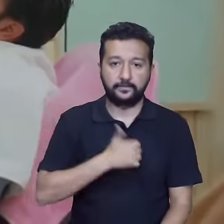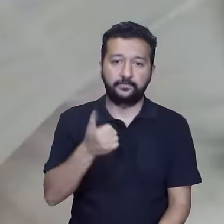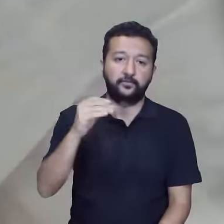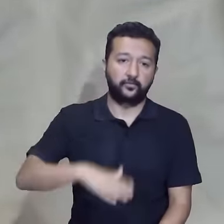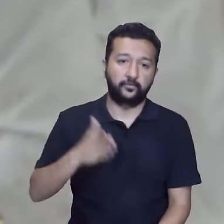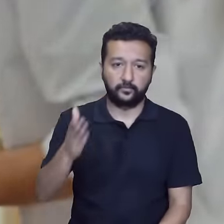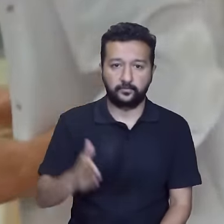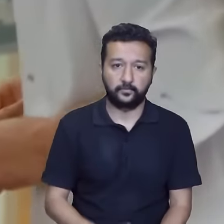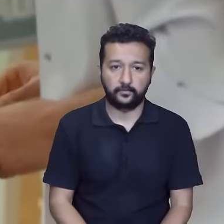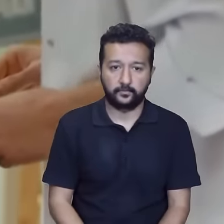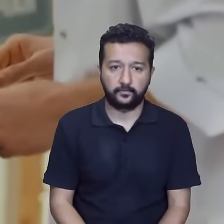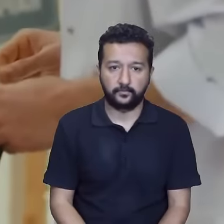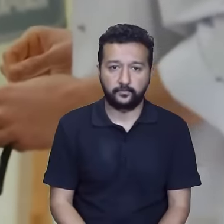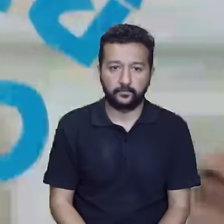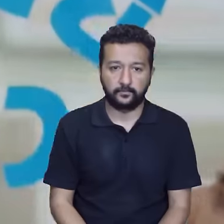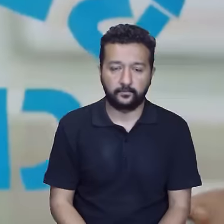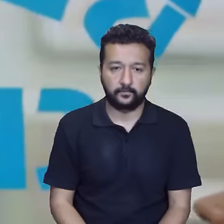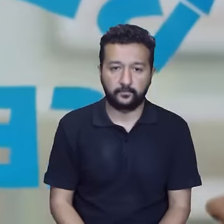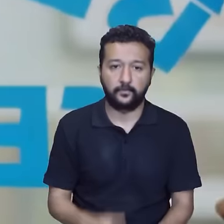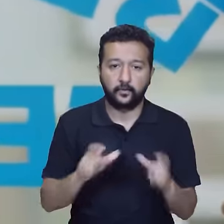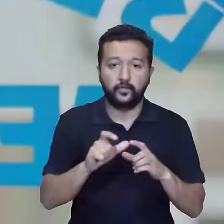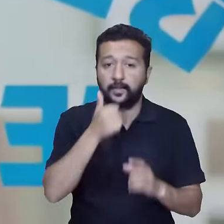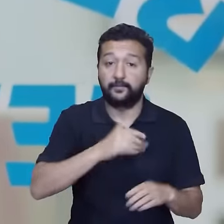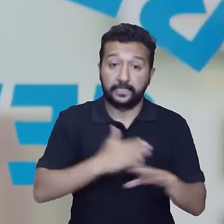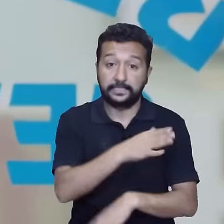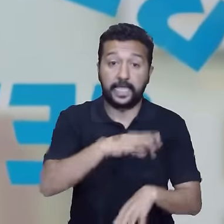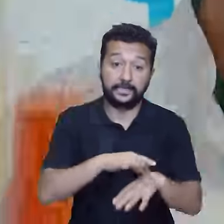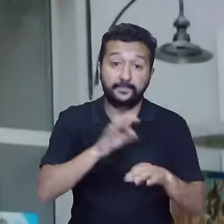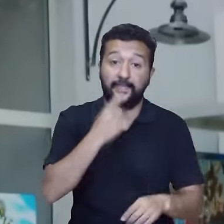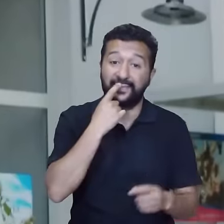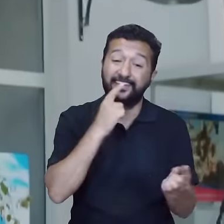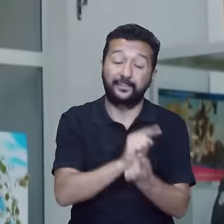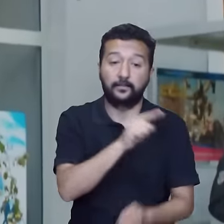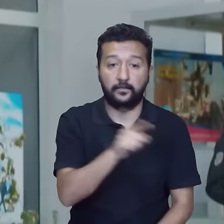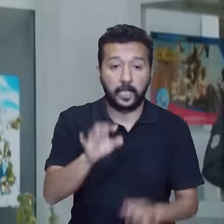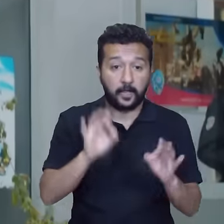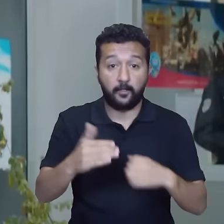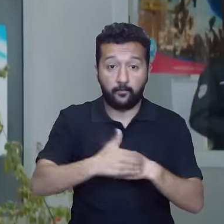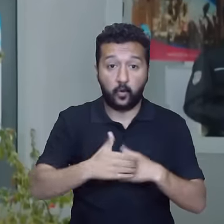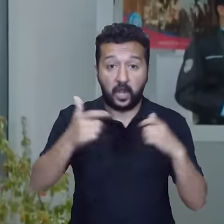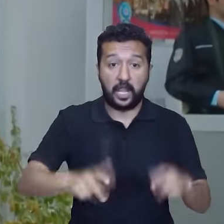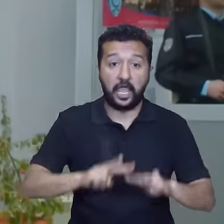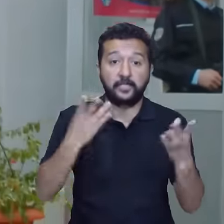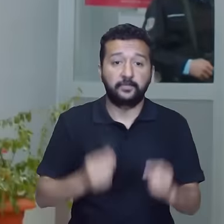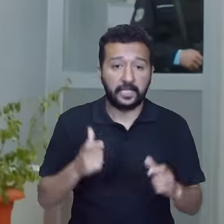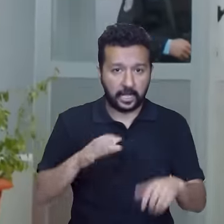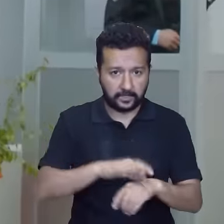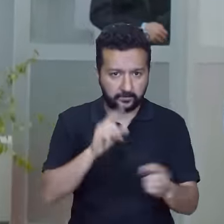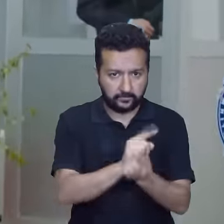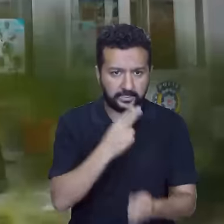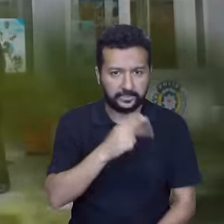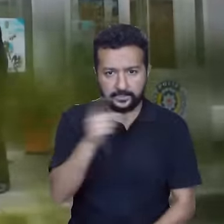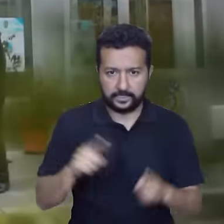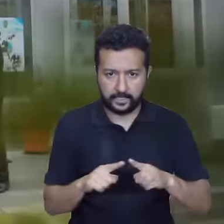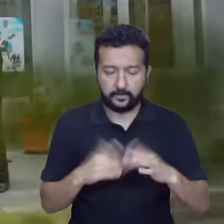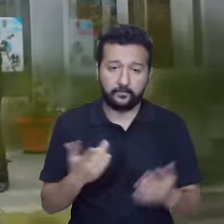çocuk. Usturayı yüzünden çekti. Süleyman abi gerçekten hastasıymış. Ta muayenehane açılmadı. Nereden hastasıymış bu kız